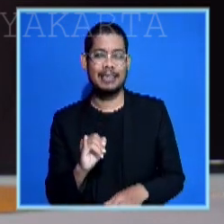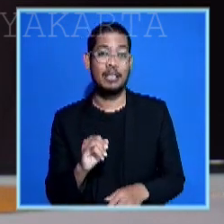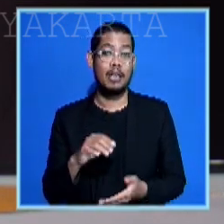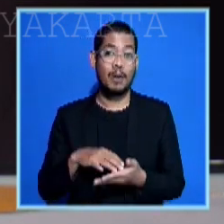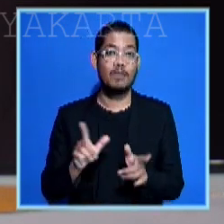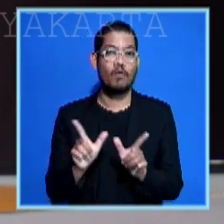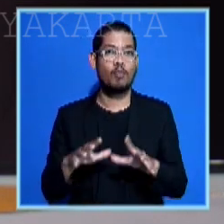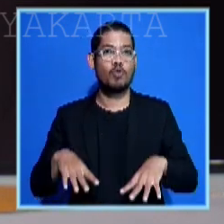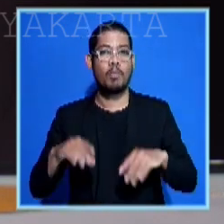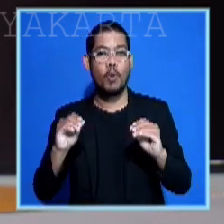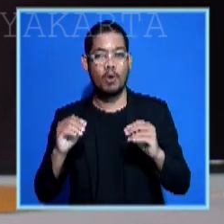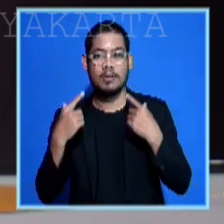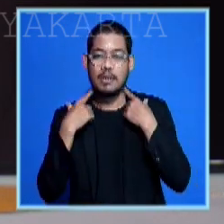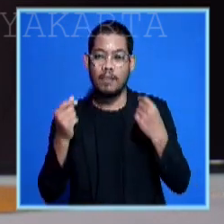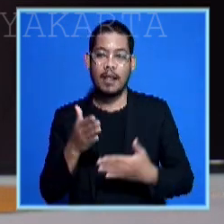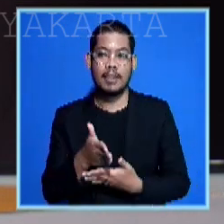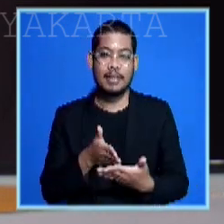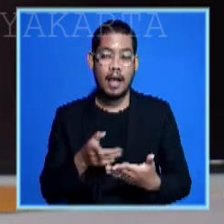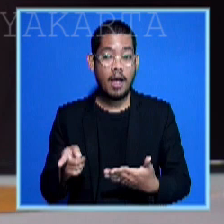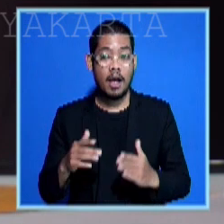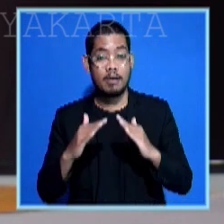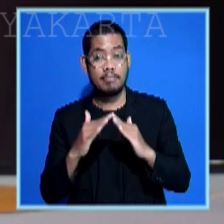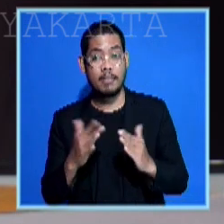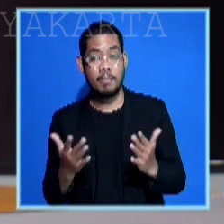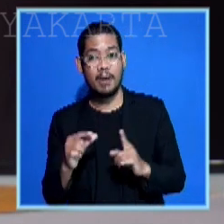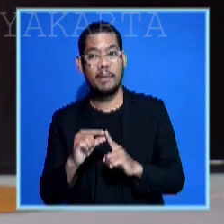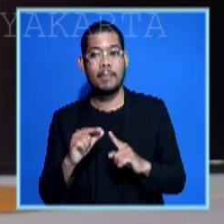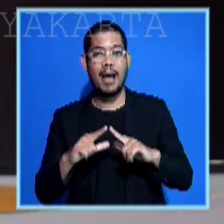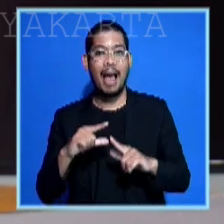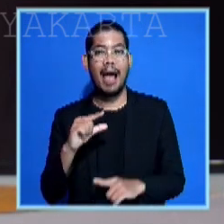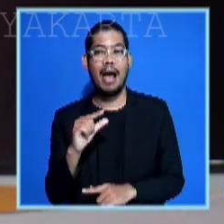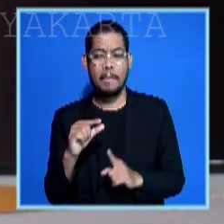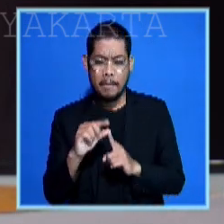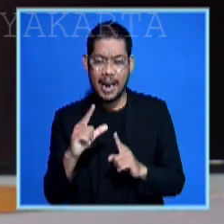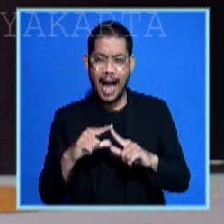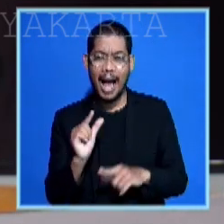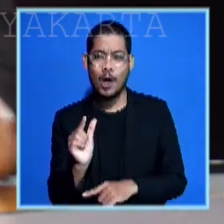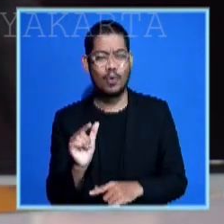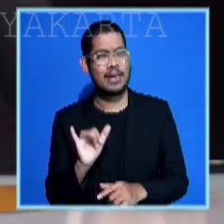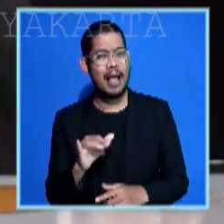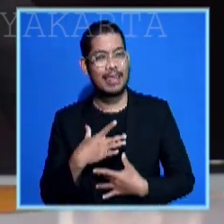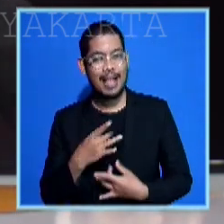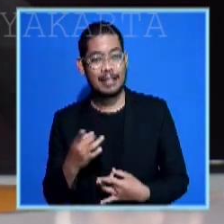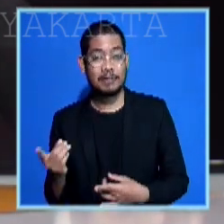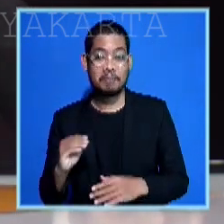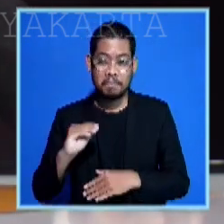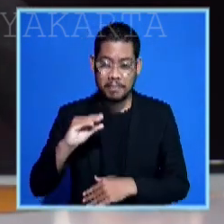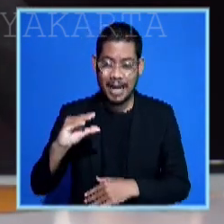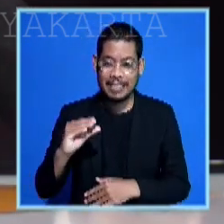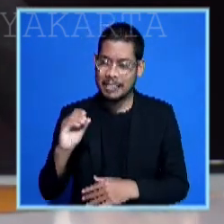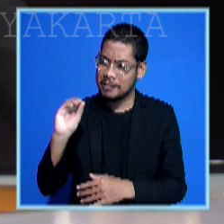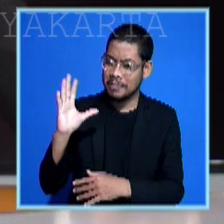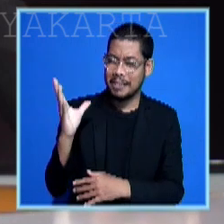Dan seperti halnya Gunung Prau, bukit ini juga tidak kalah menarik untuk dikunjungi karena selain menawarkan Golden Sunrise, trekking yang hanya ditempuh